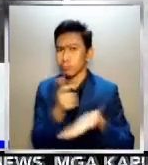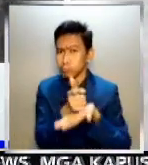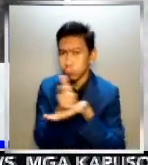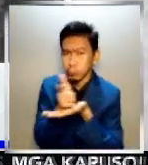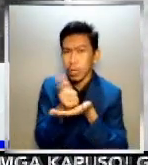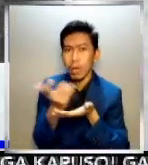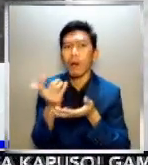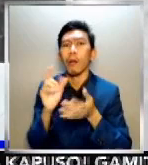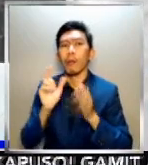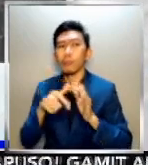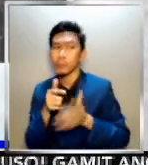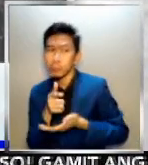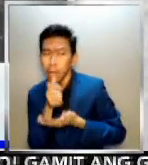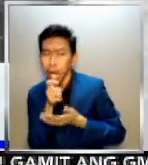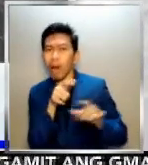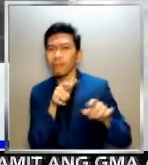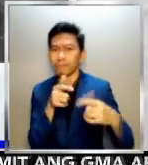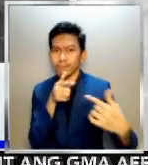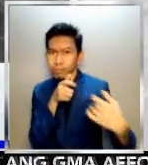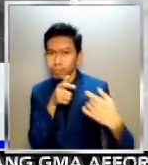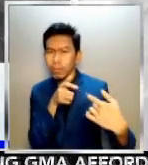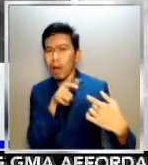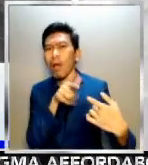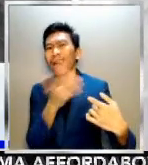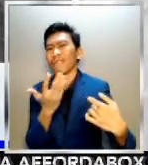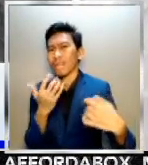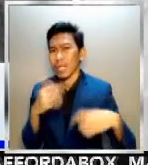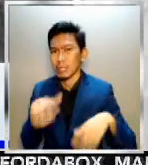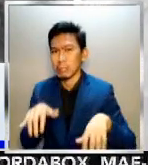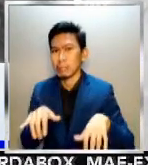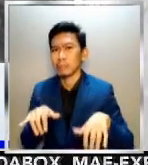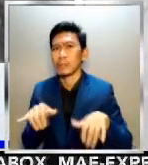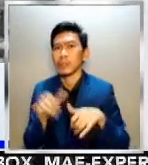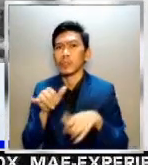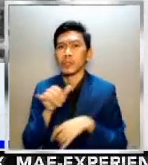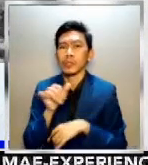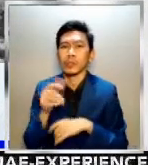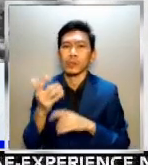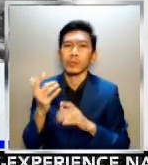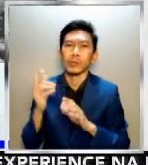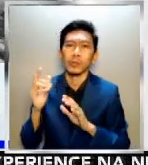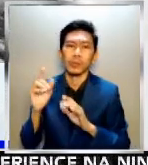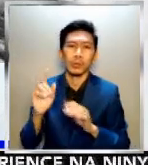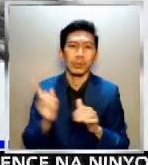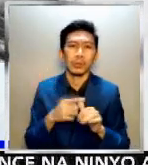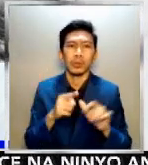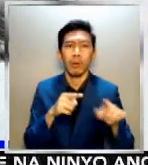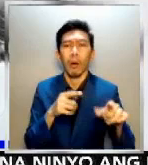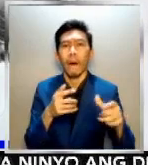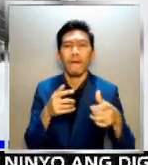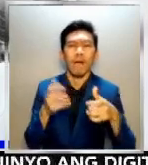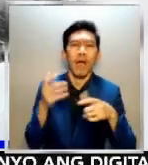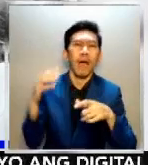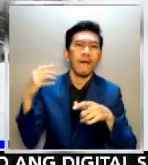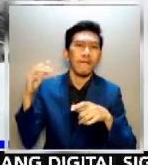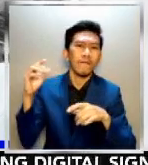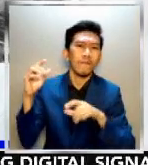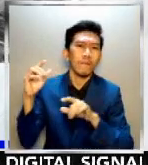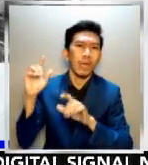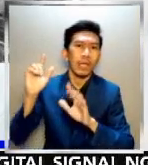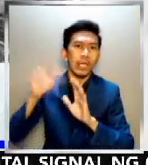sila. Una daw nagpaputok ang grupo at nagpasabog ng anti-personnel mine. Sa 10 minutong bakbakan daw, napatay ang